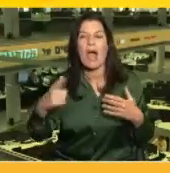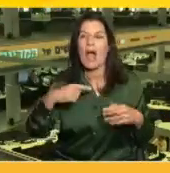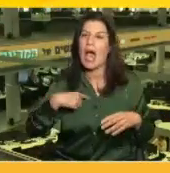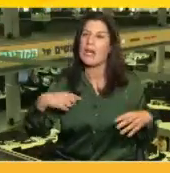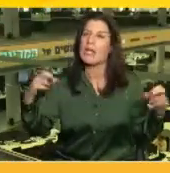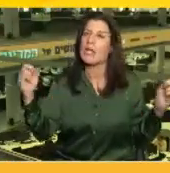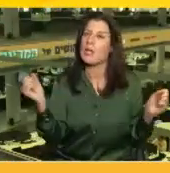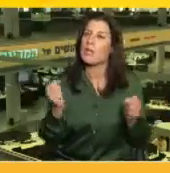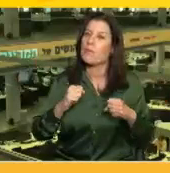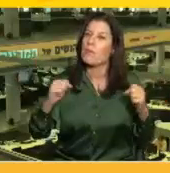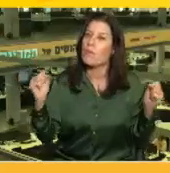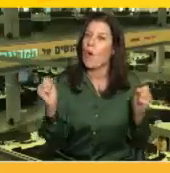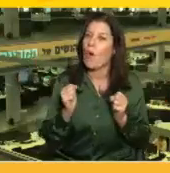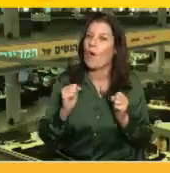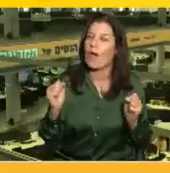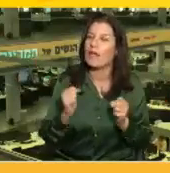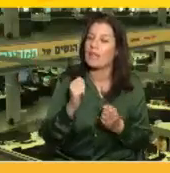פוחדת. שכבר